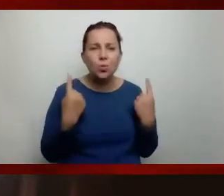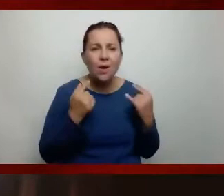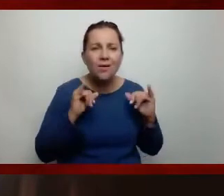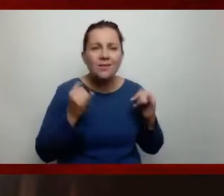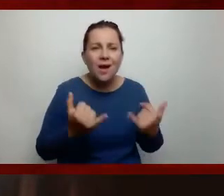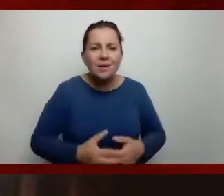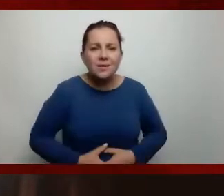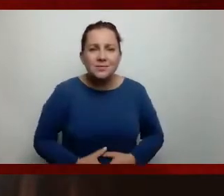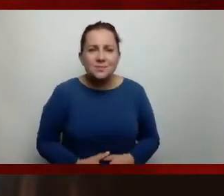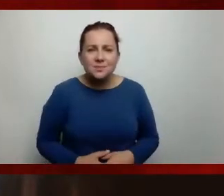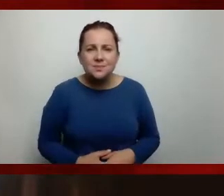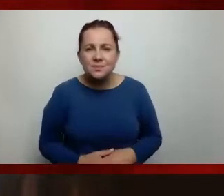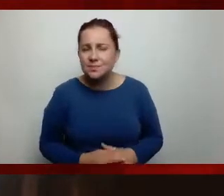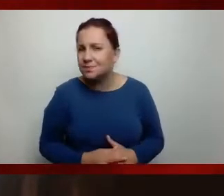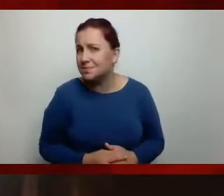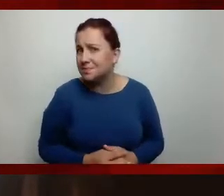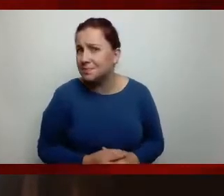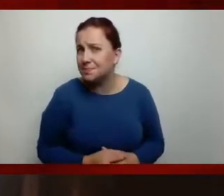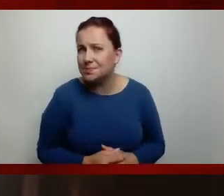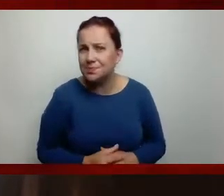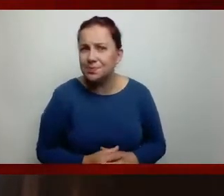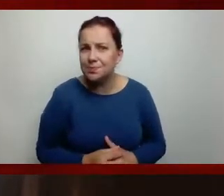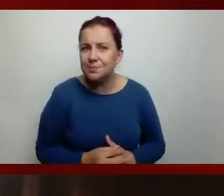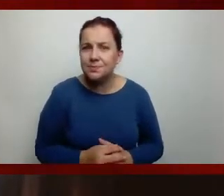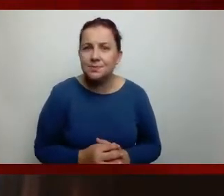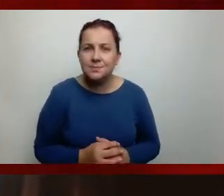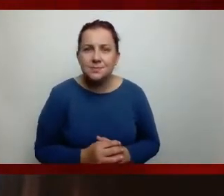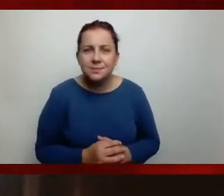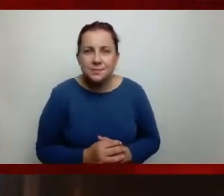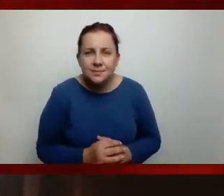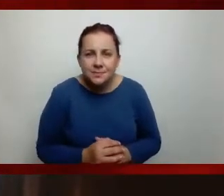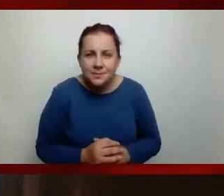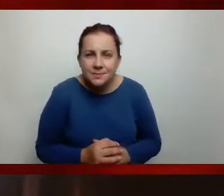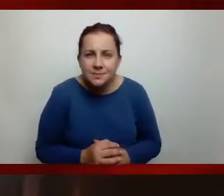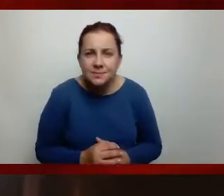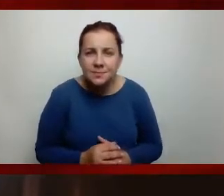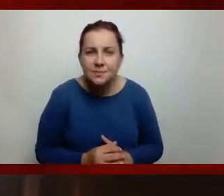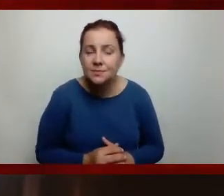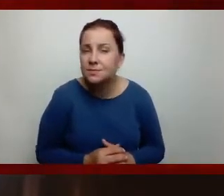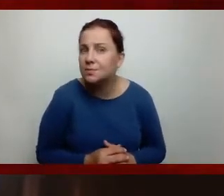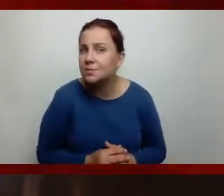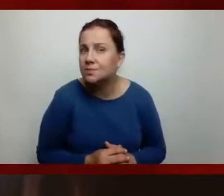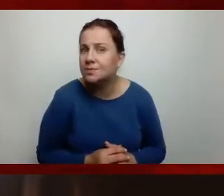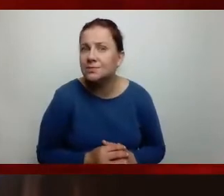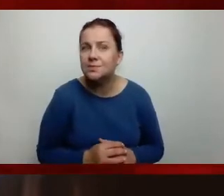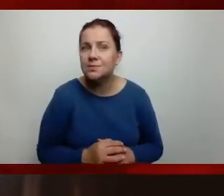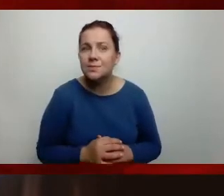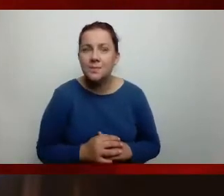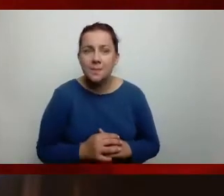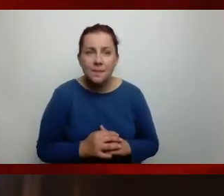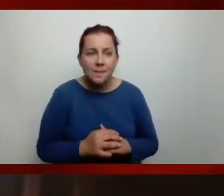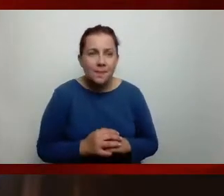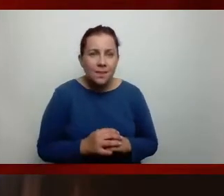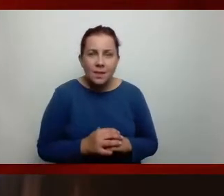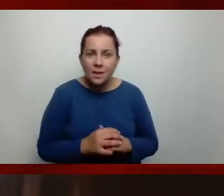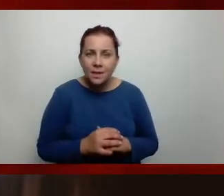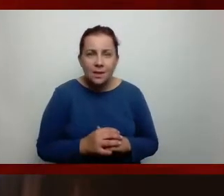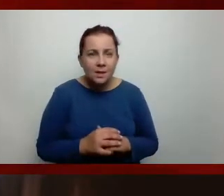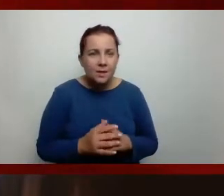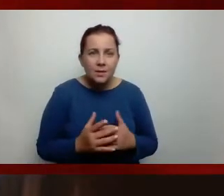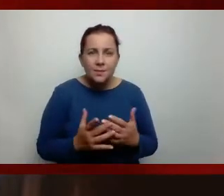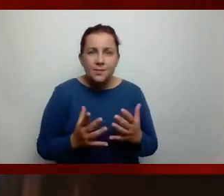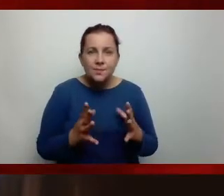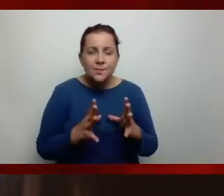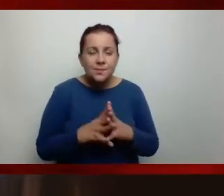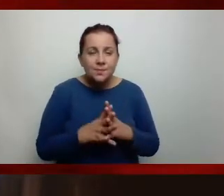nie było, tylko na bardzo koniec. Tylko bardzo krótko, bo my jesteśmy po czasie kilkanaście minut. Dobrze. Ostatecznie